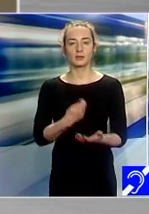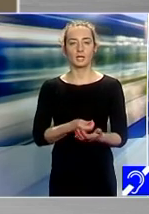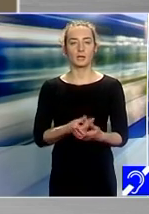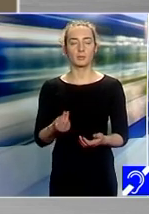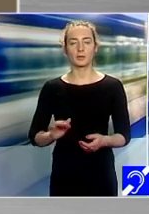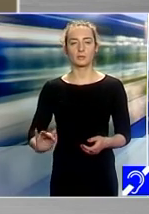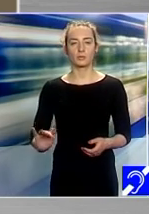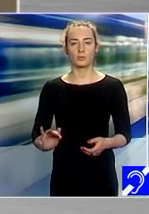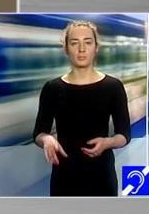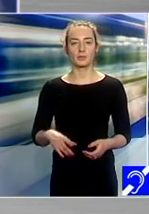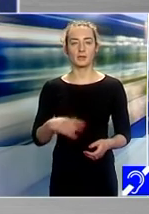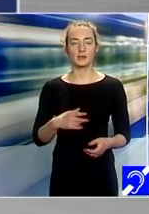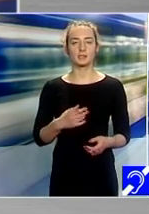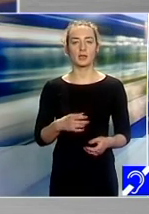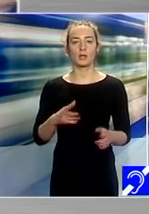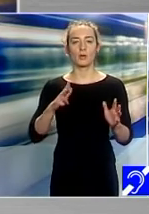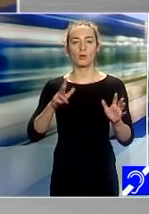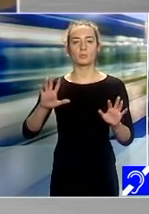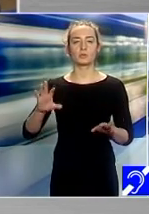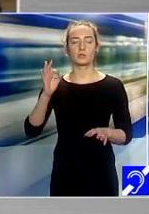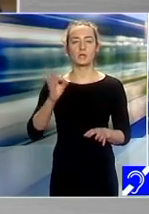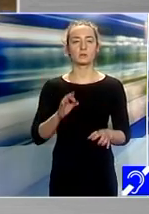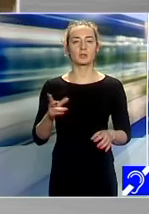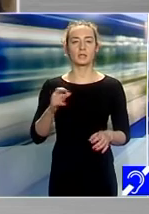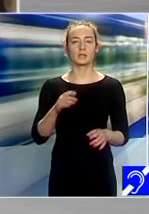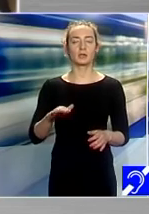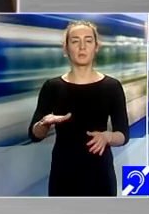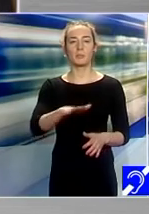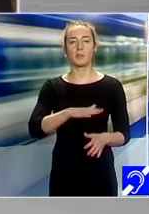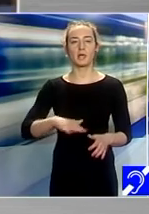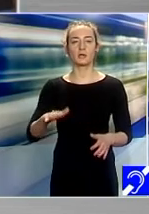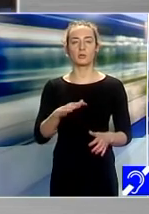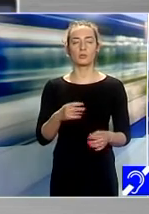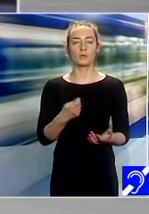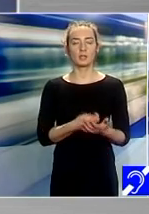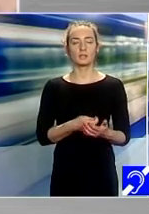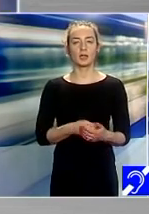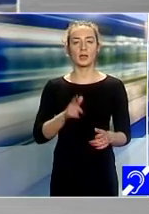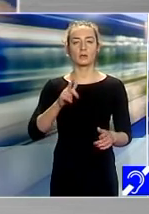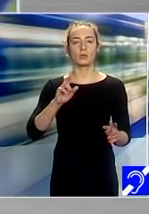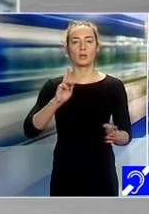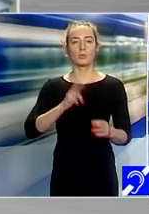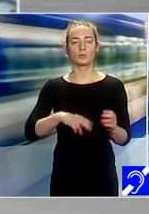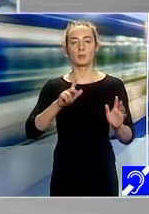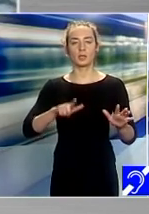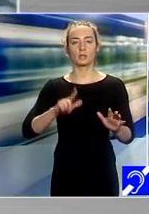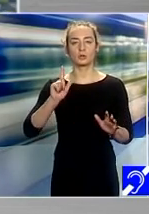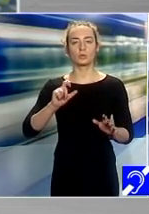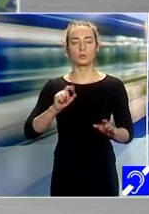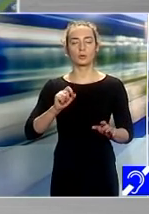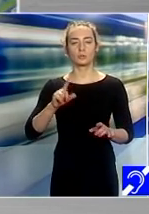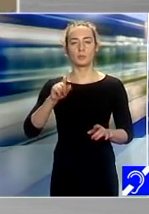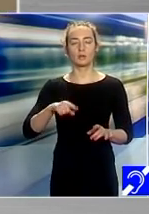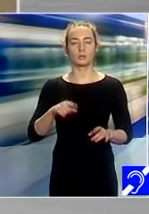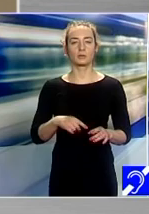a copilului reprezintă 85% din media veniturilor realizate în ultimele 12 luni. În fiecare an, din totalul